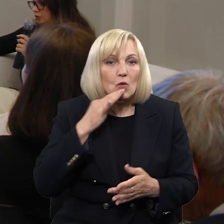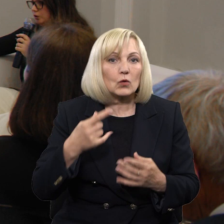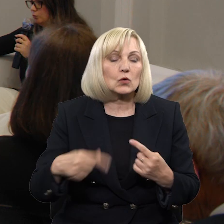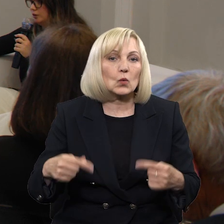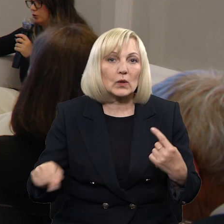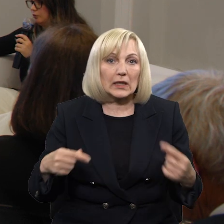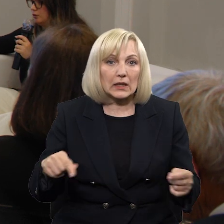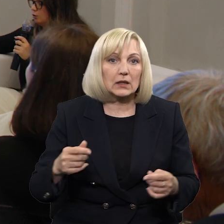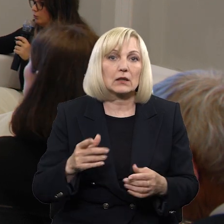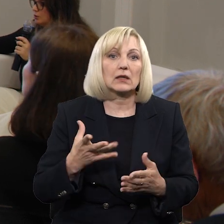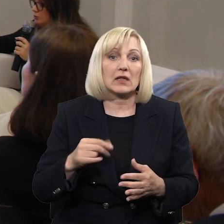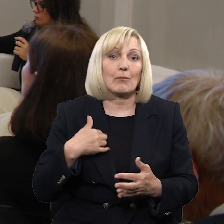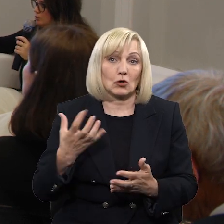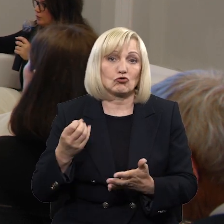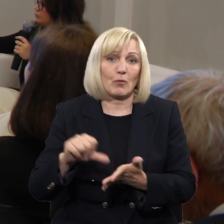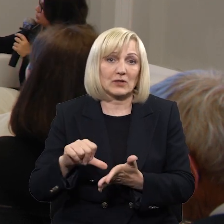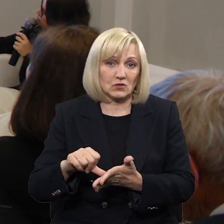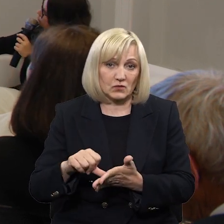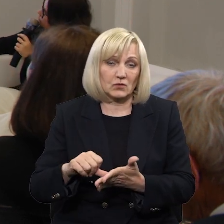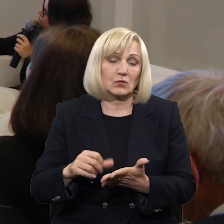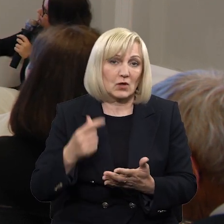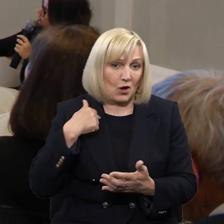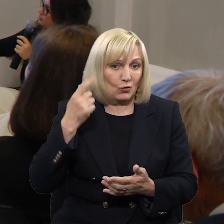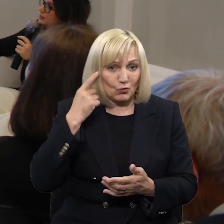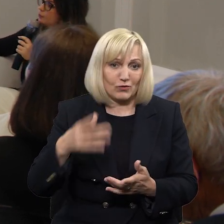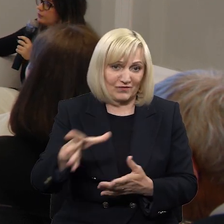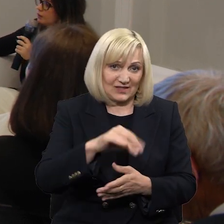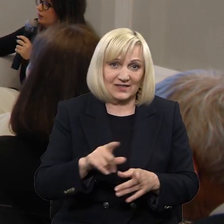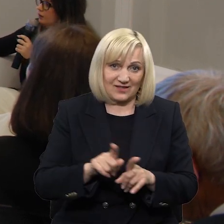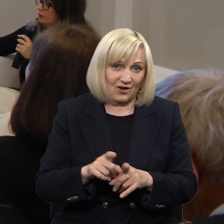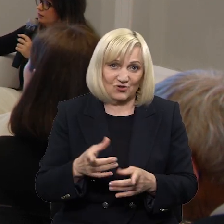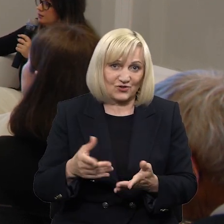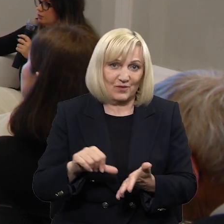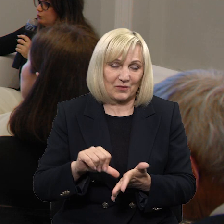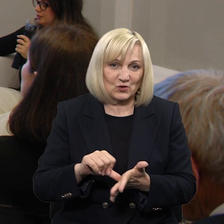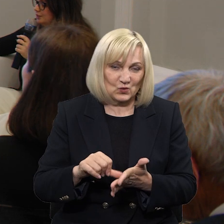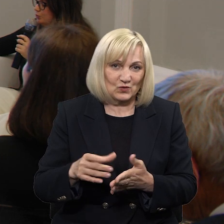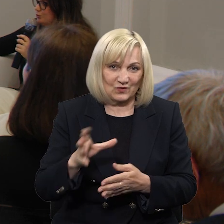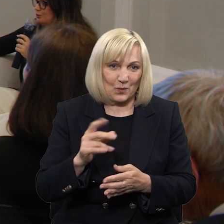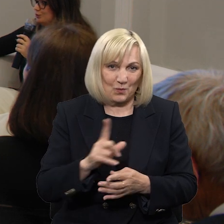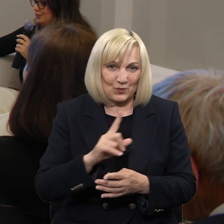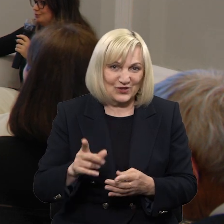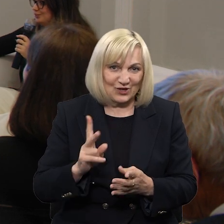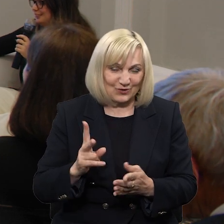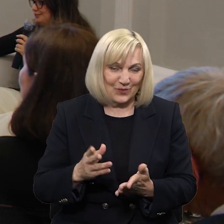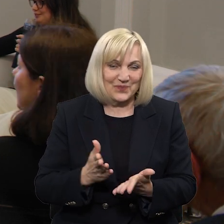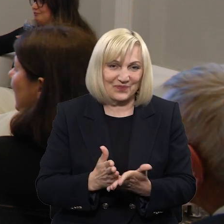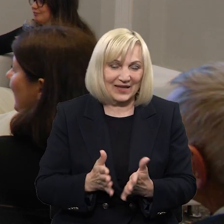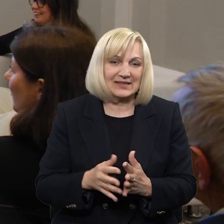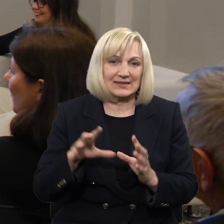много других платформ у которых мы присутствуем там же где присутствует наверное все сотрудники присутствующих